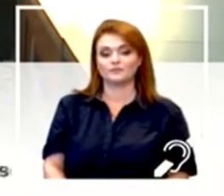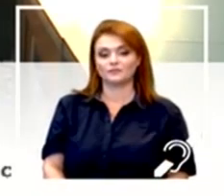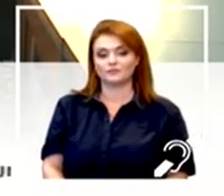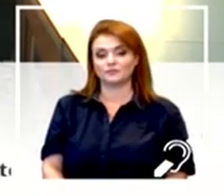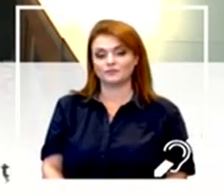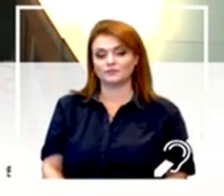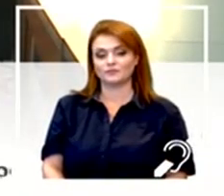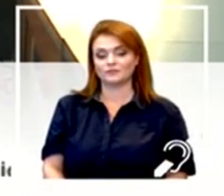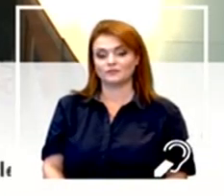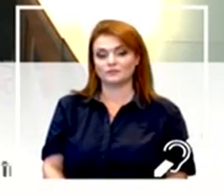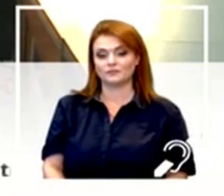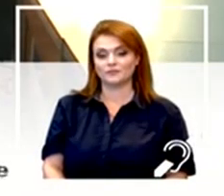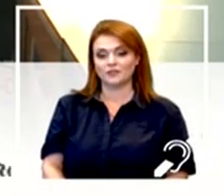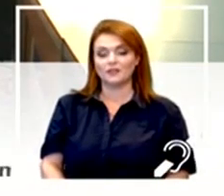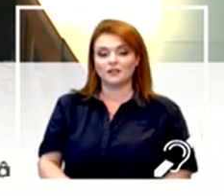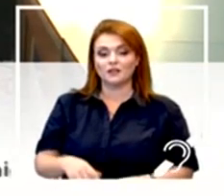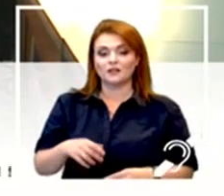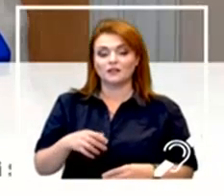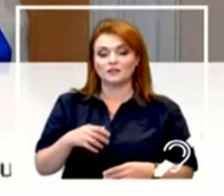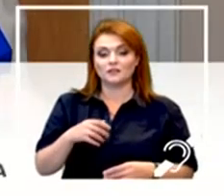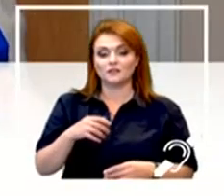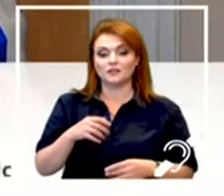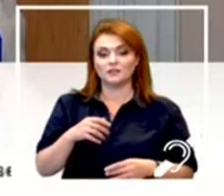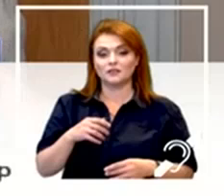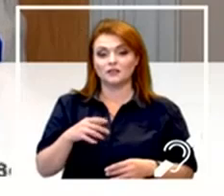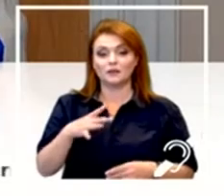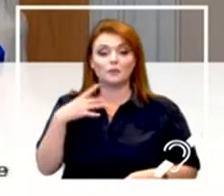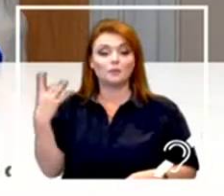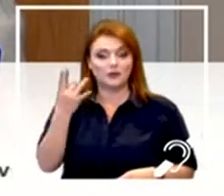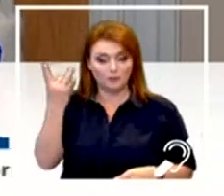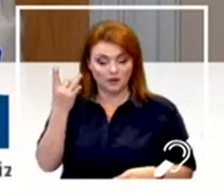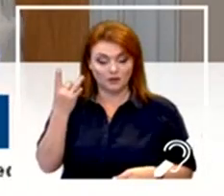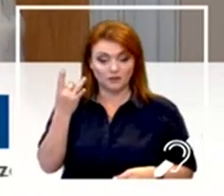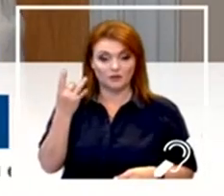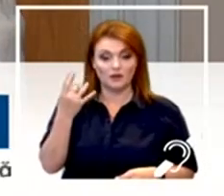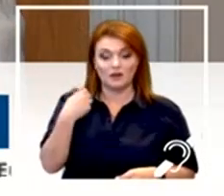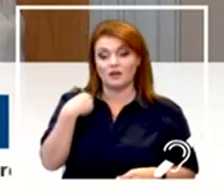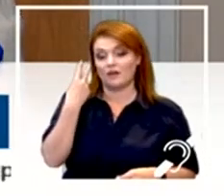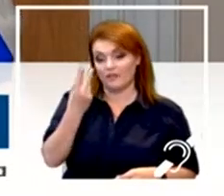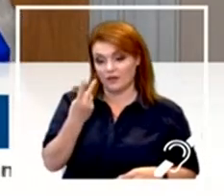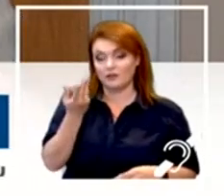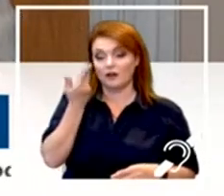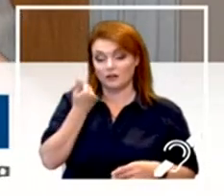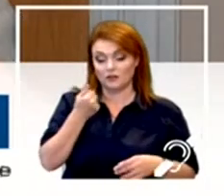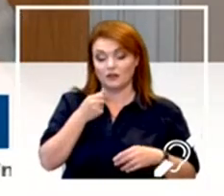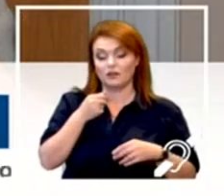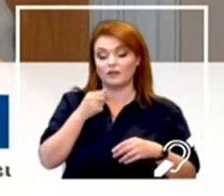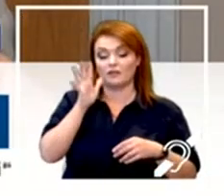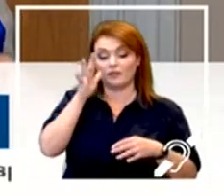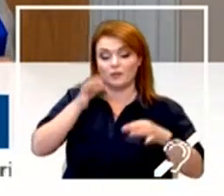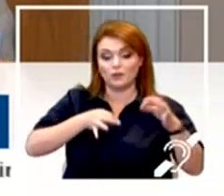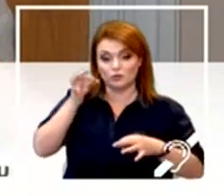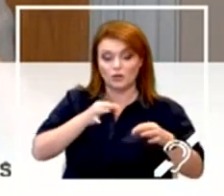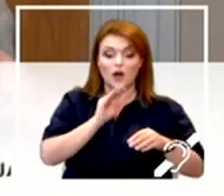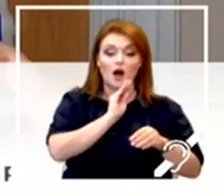care instrumentează dosarele pe numele lui Dodon. Este pentru prima dată când văd că în Curtea Supremă de Justiție acuzarea în